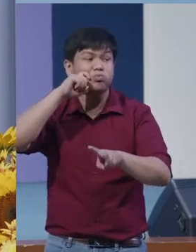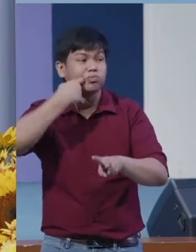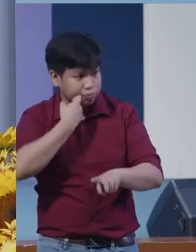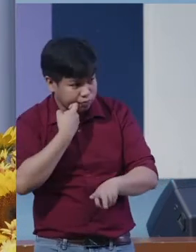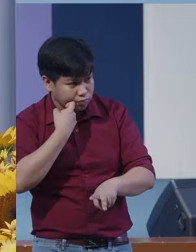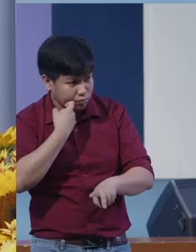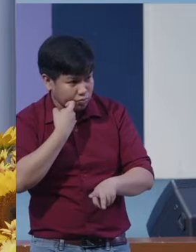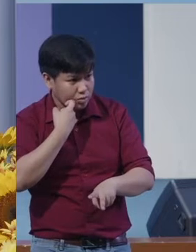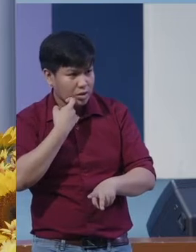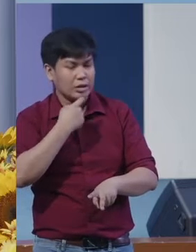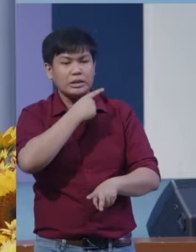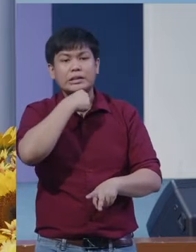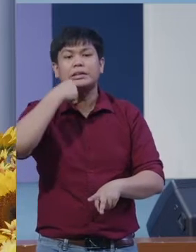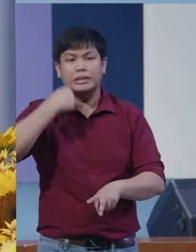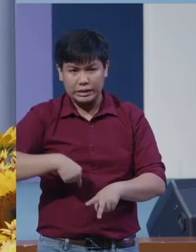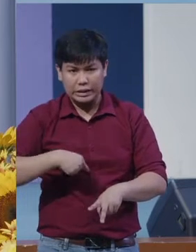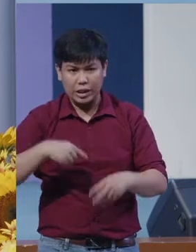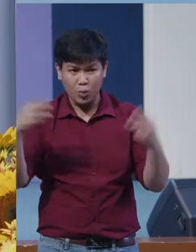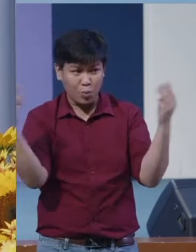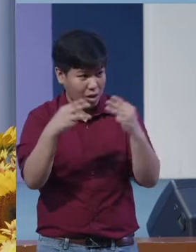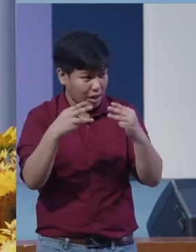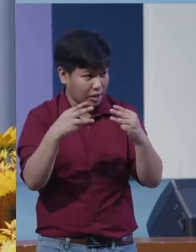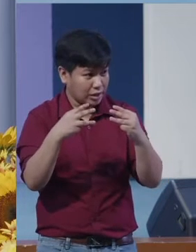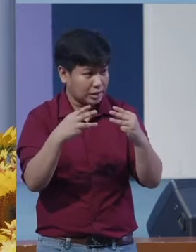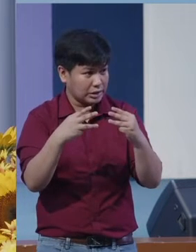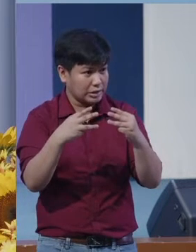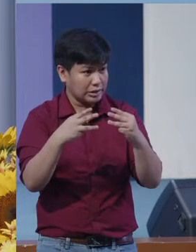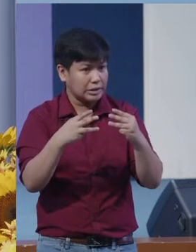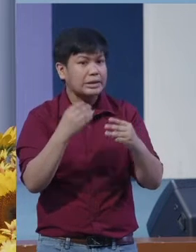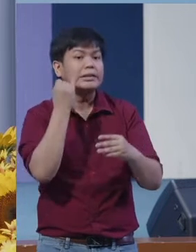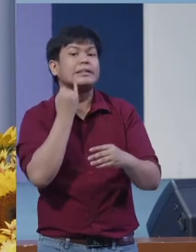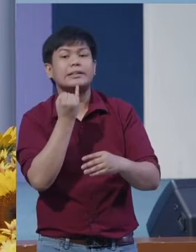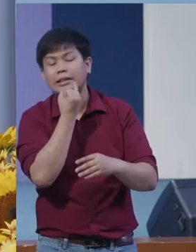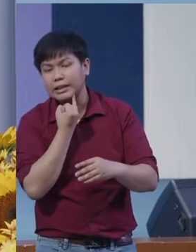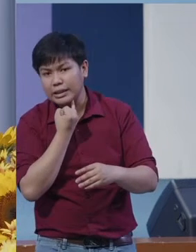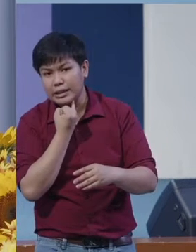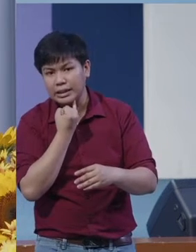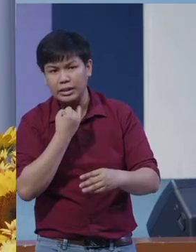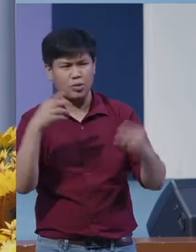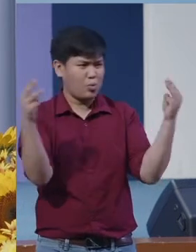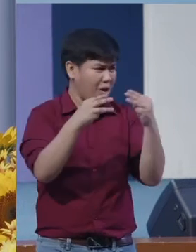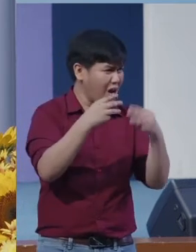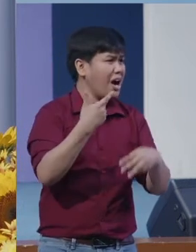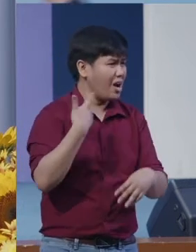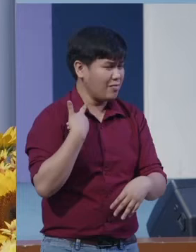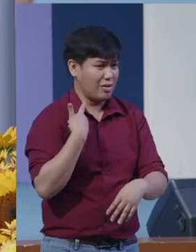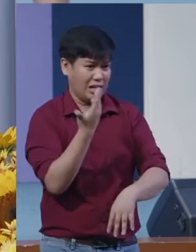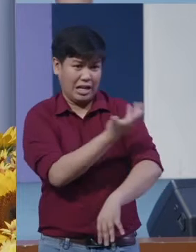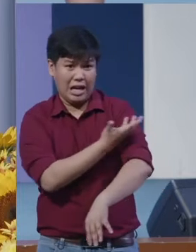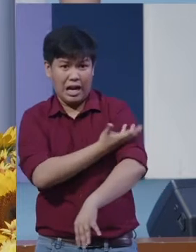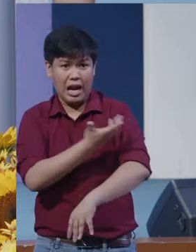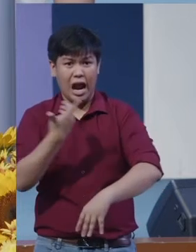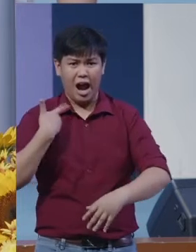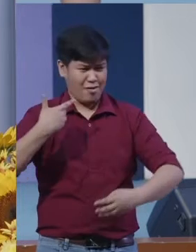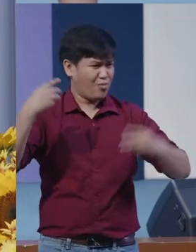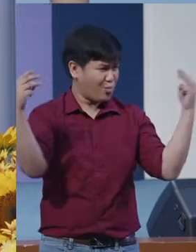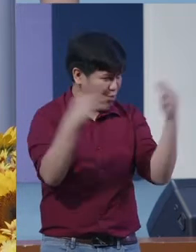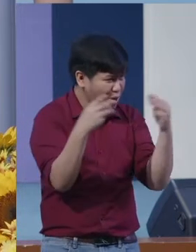nyo ang nangyayari sa Israel. Kung babasahin nyo ang Ezekiel 38:1,